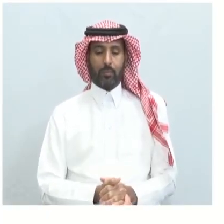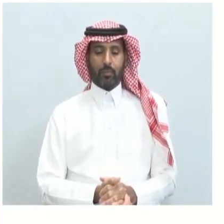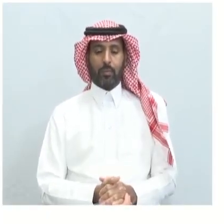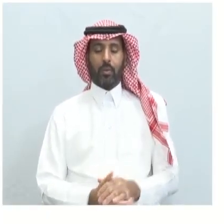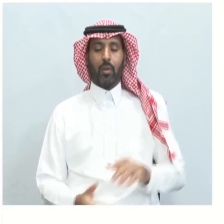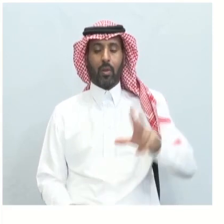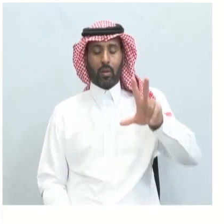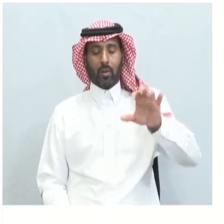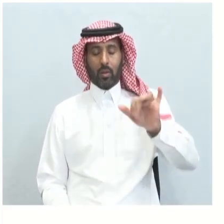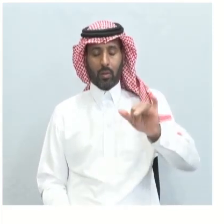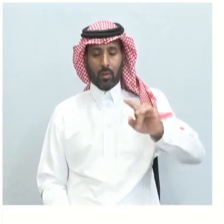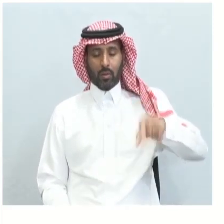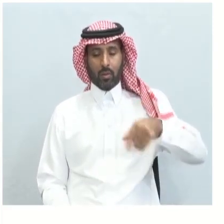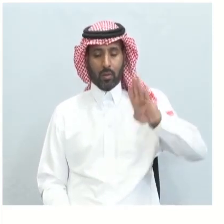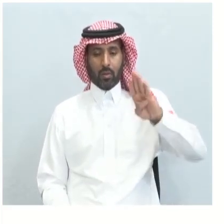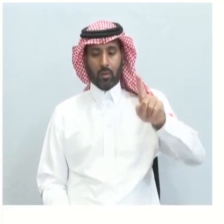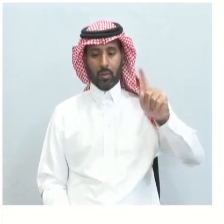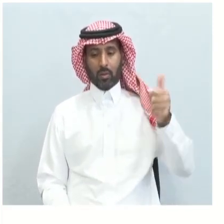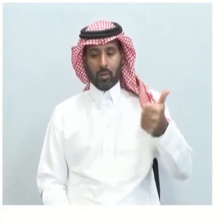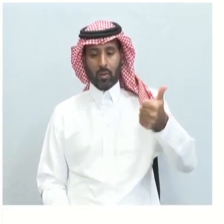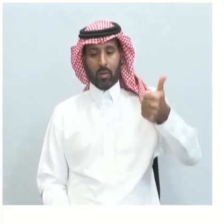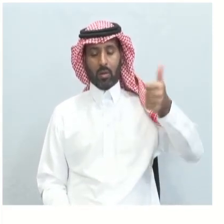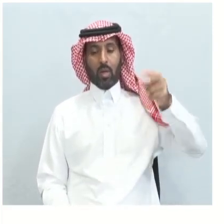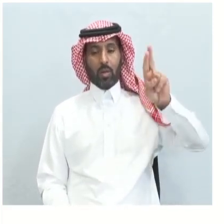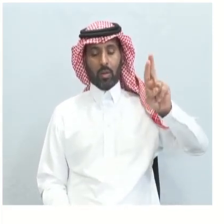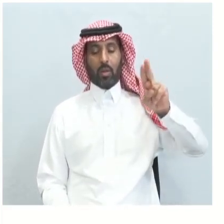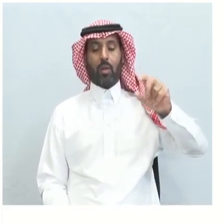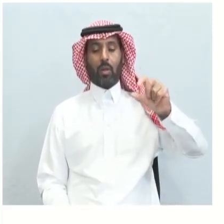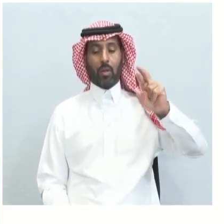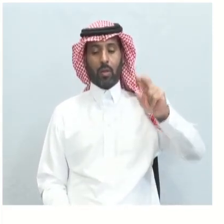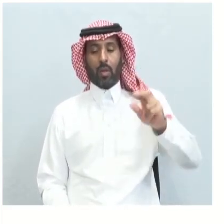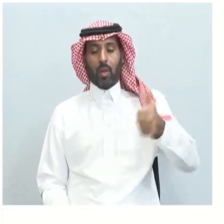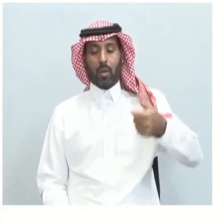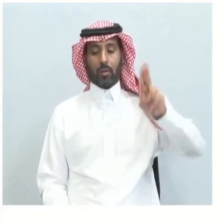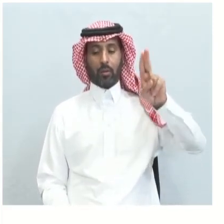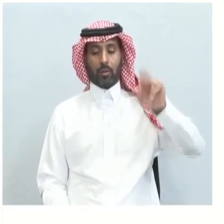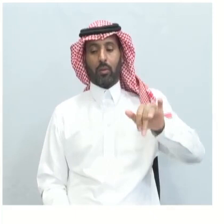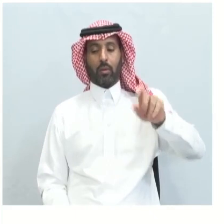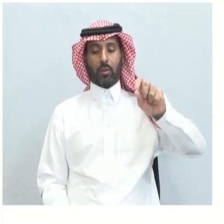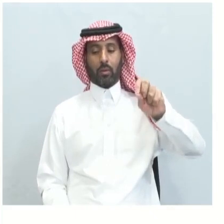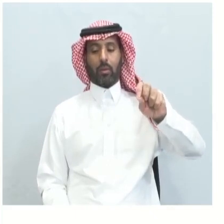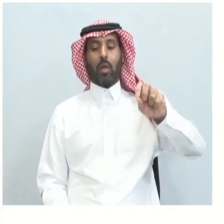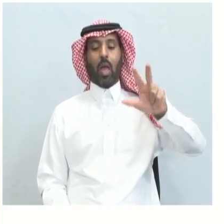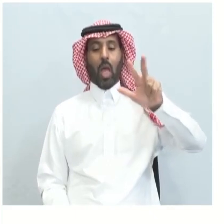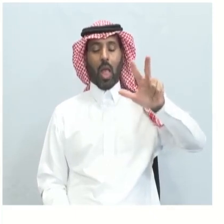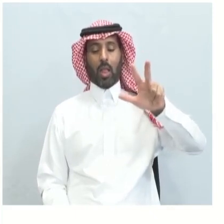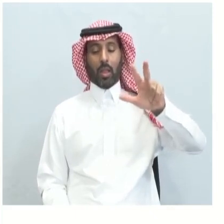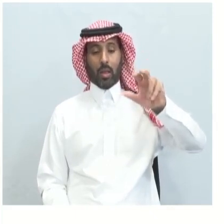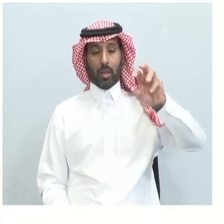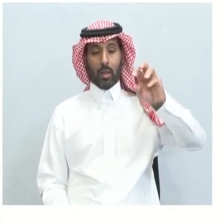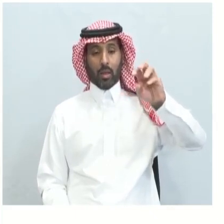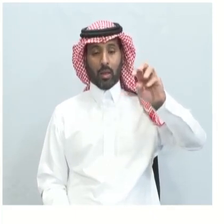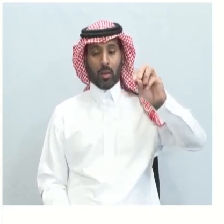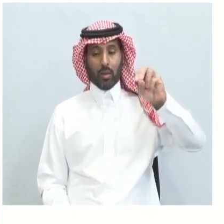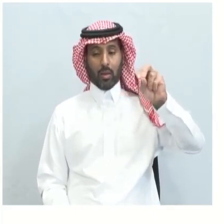المركبات على تقنيات ومستشعرات متقدمه للعمل دون التحكم البشري في قيادتها نظرا